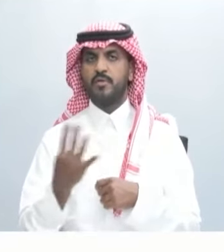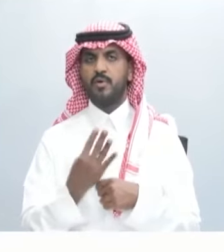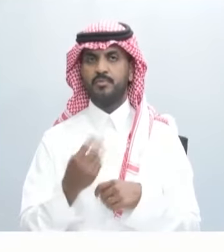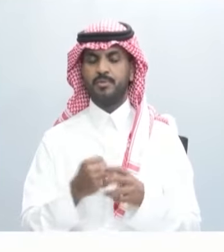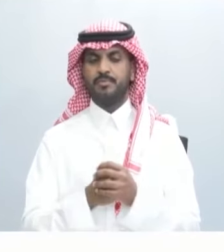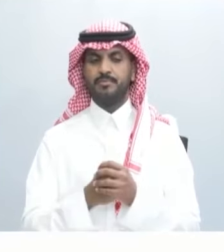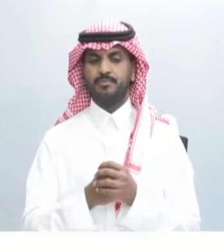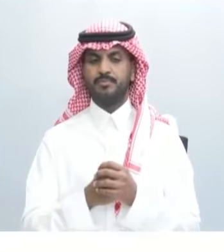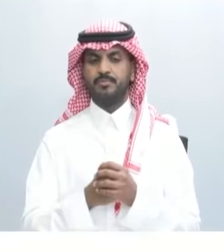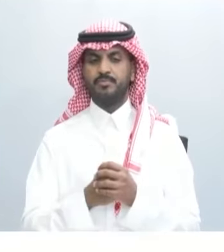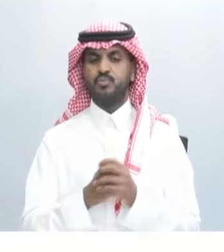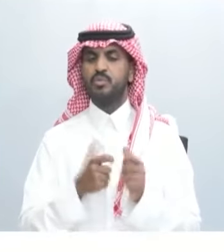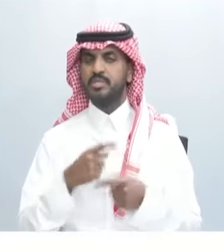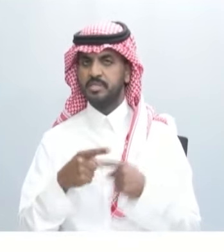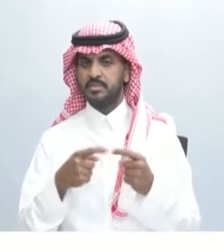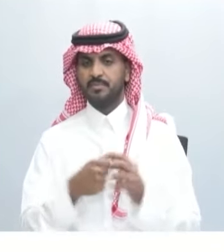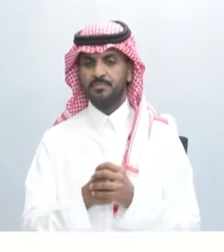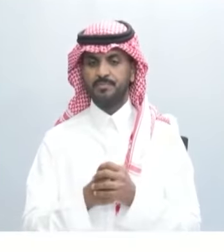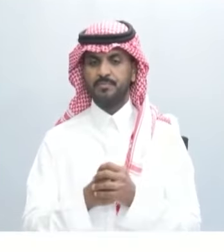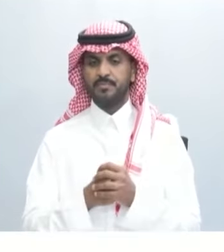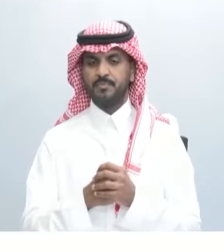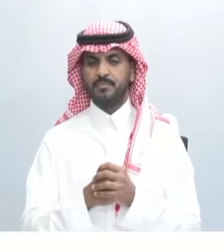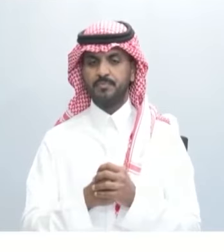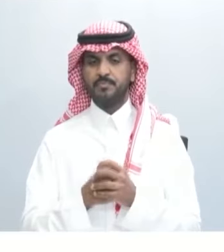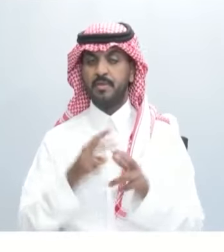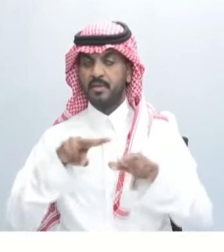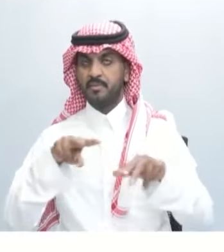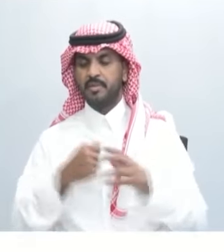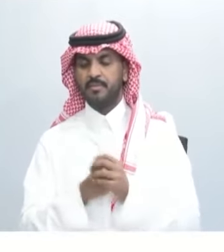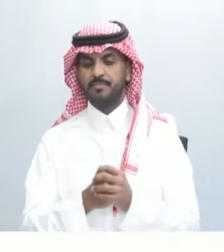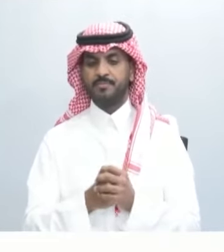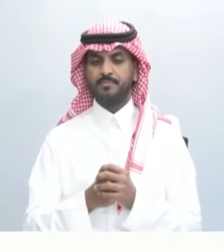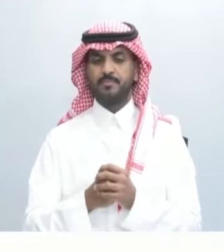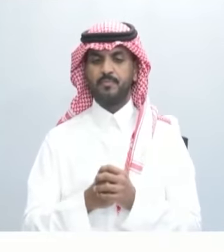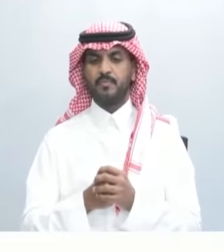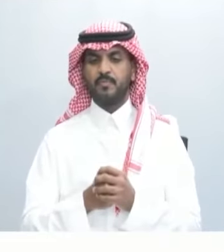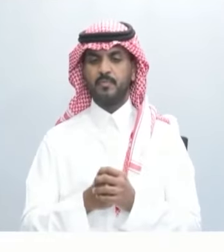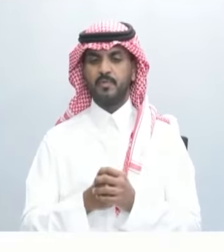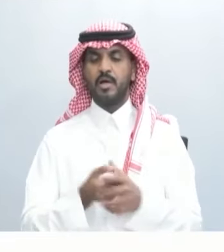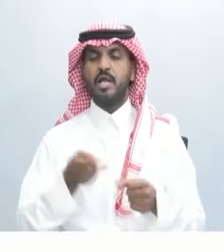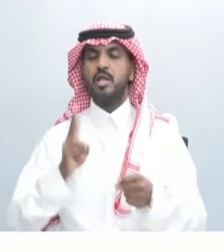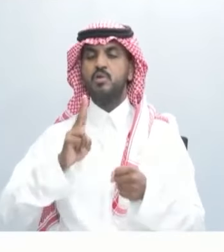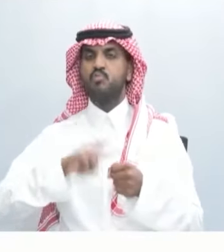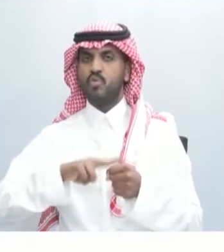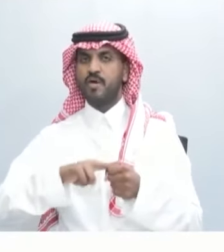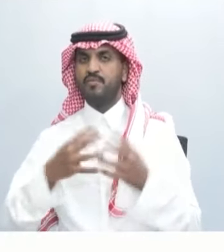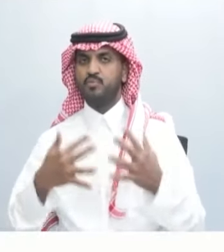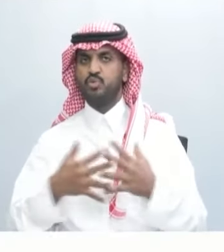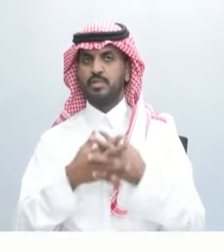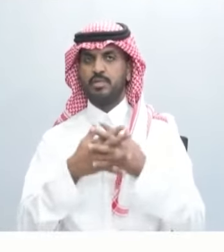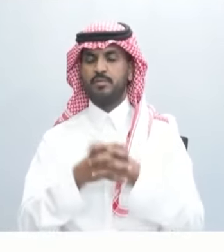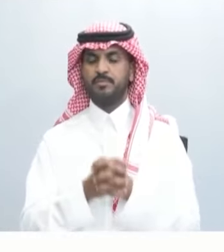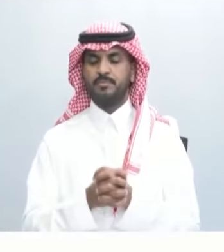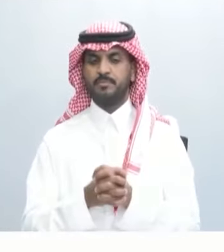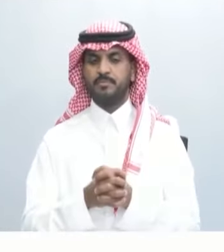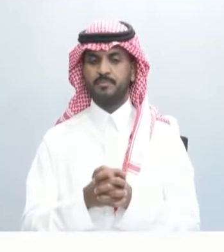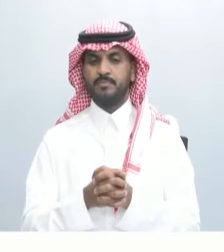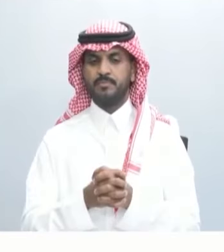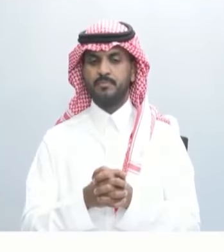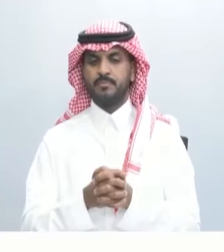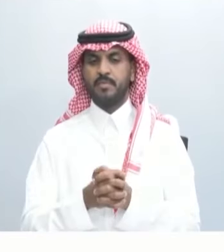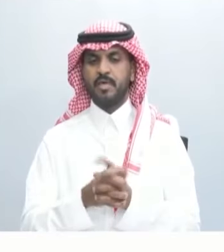اربعه ونستطيع ان نستمر الان ماذا نبحث عن نبحث عن المضاعفه المشترك وهو هنا